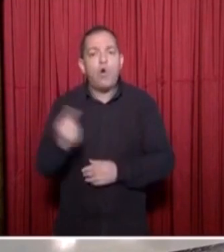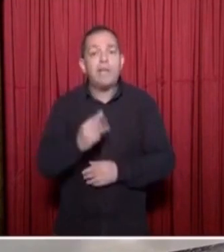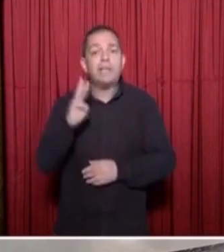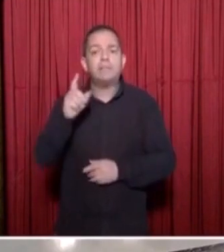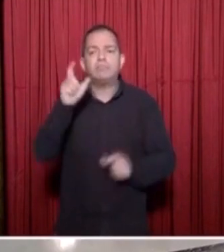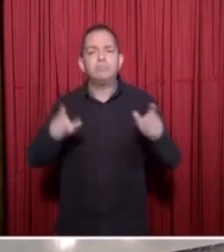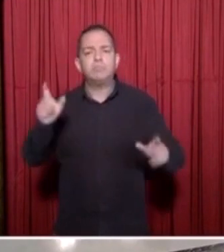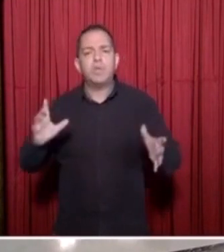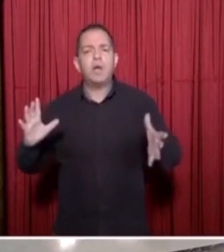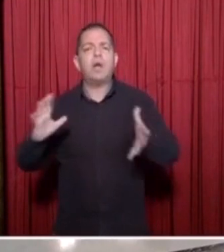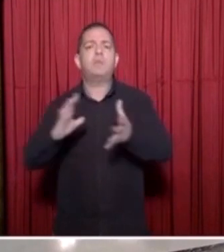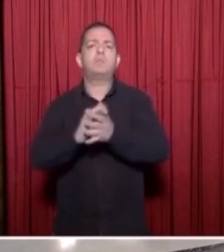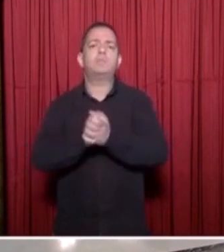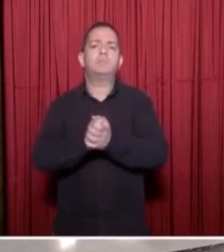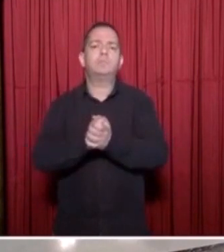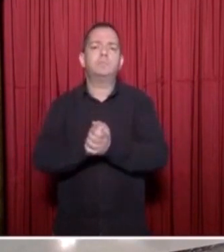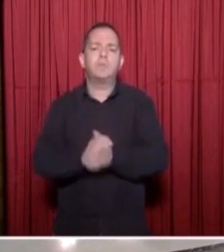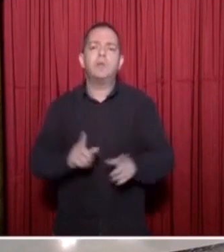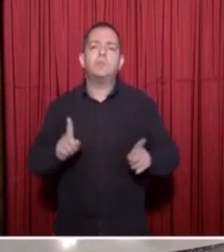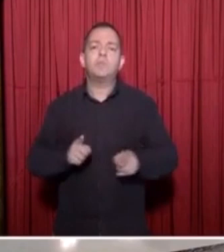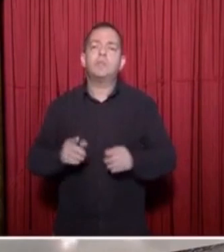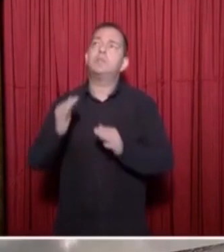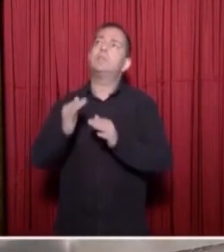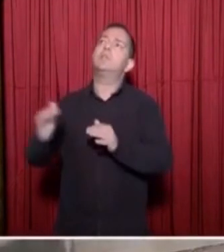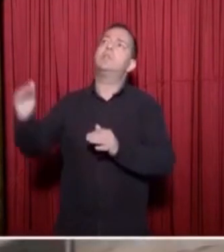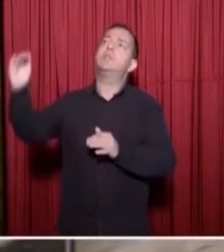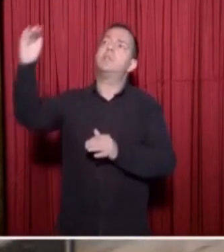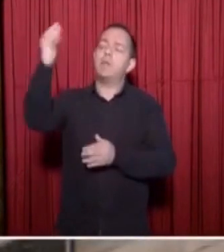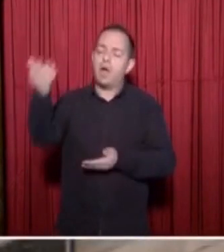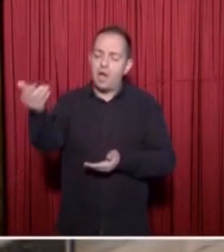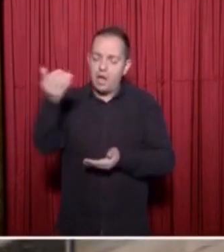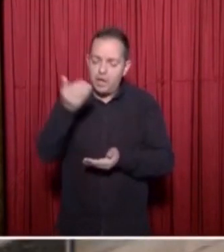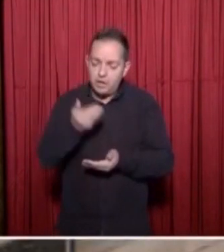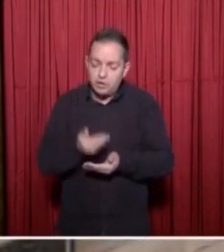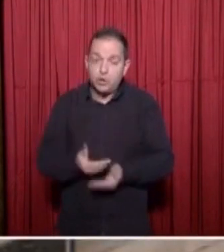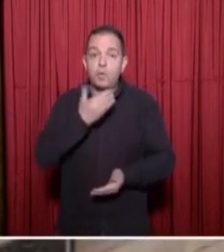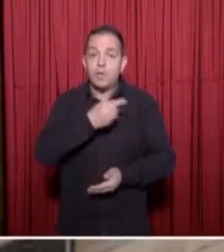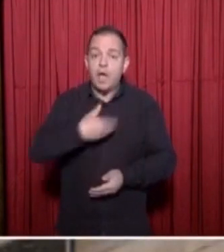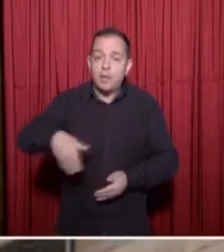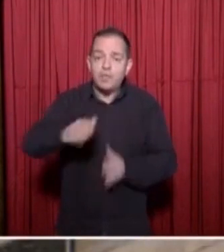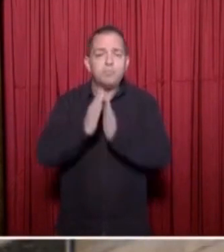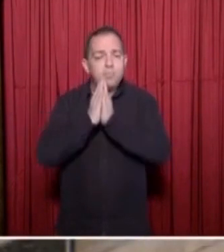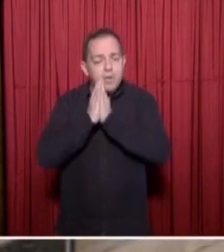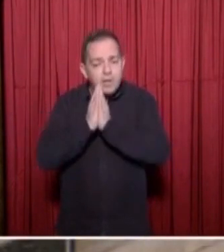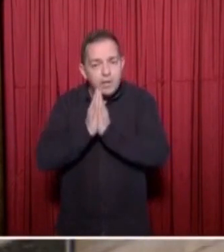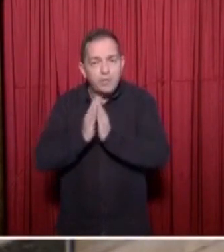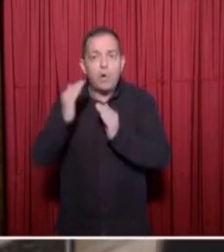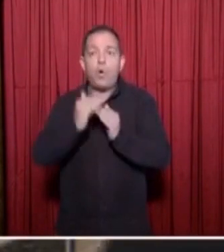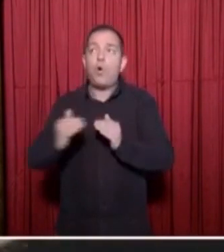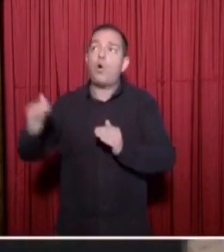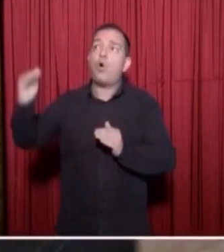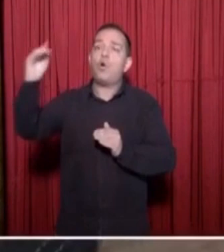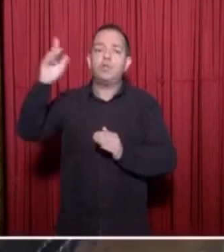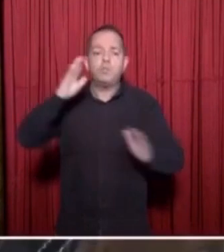του Κυρίου δεηθούμεν. Κύριε ελέησον. Υπέρ του Αγίου οίκου